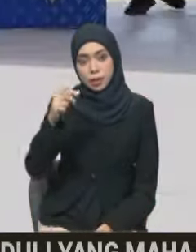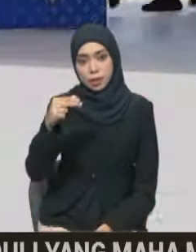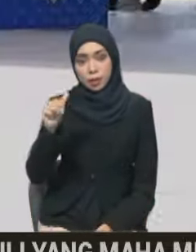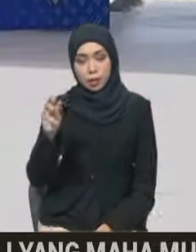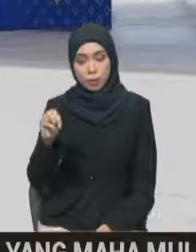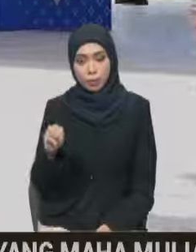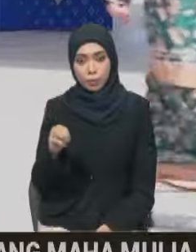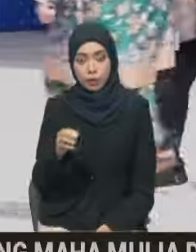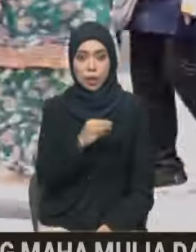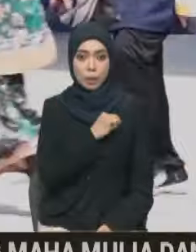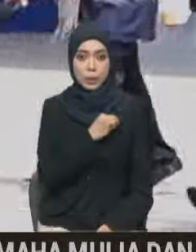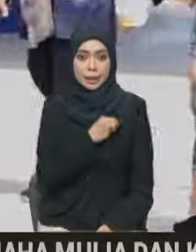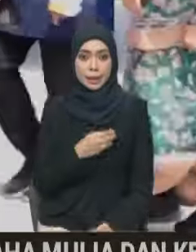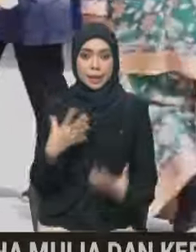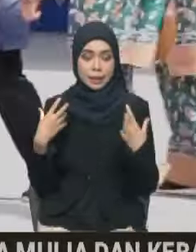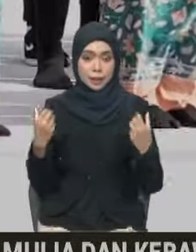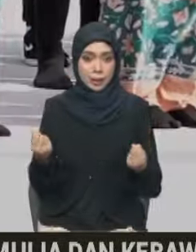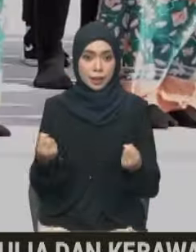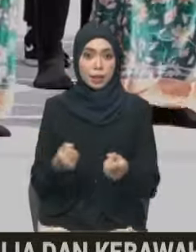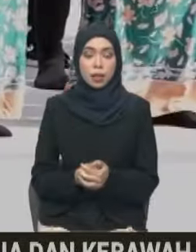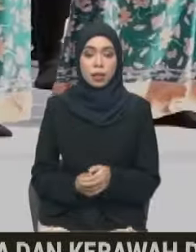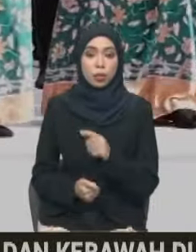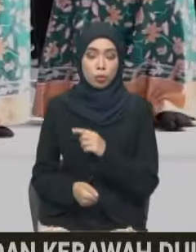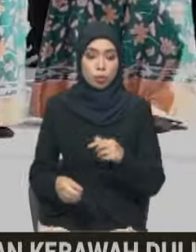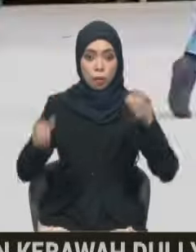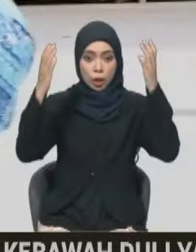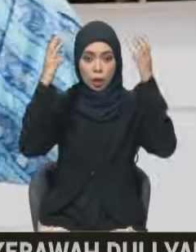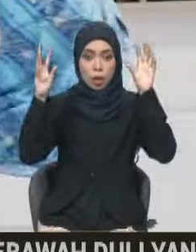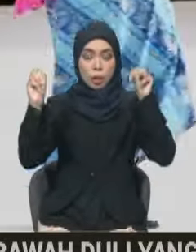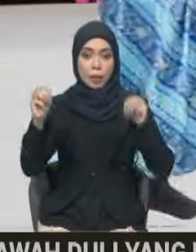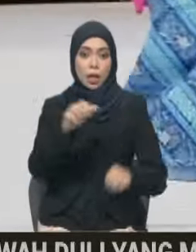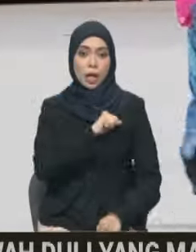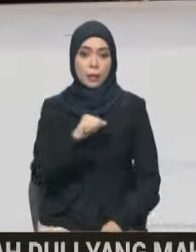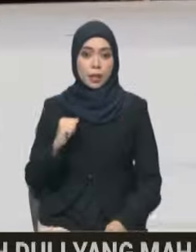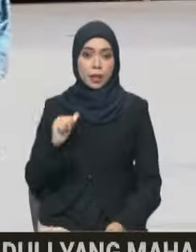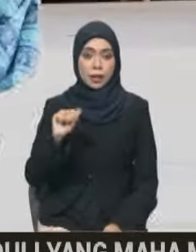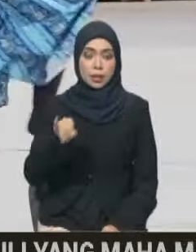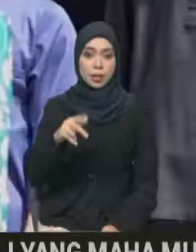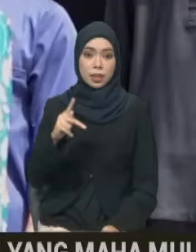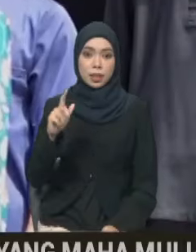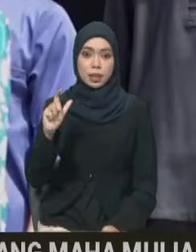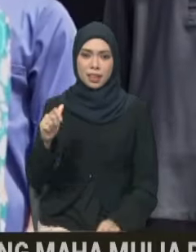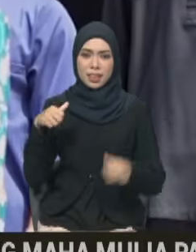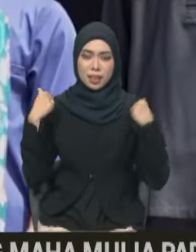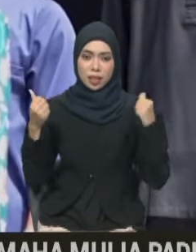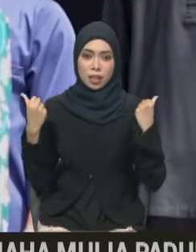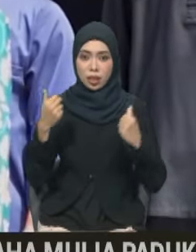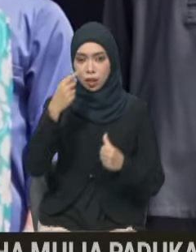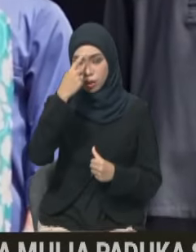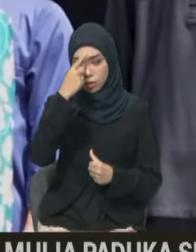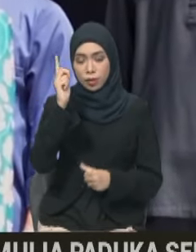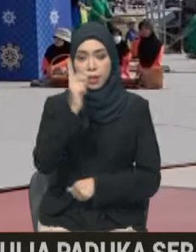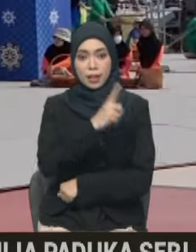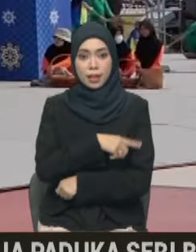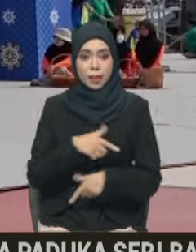Jaafar, Menteri Kesihatan, selaku pengerusi-pengerusi bersama Jawatan Kuasa Kebangsaan. Sambutan perayaan.